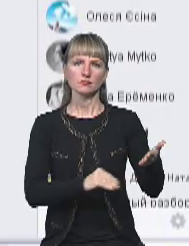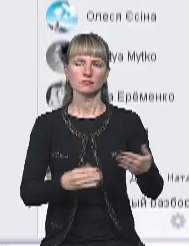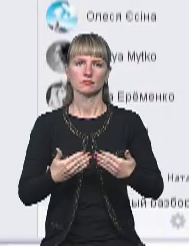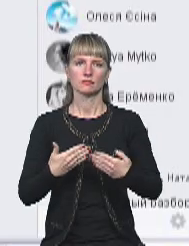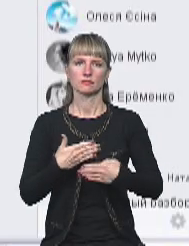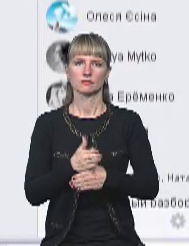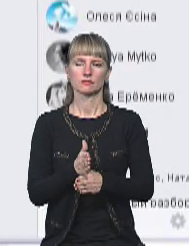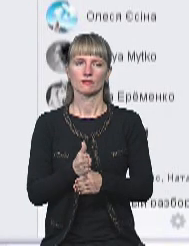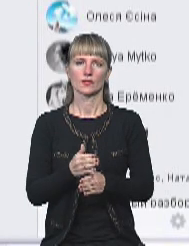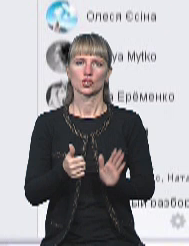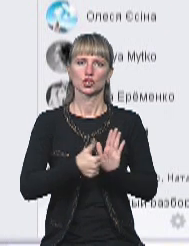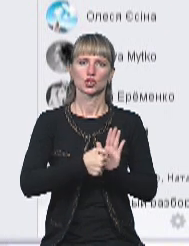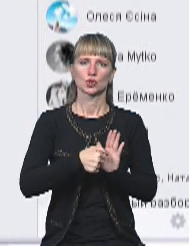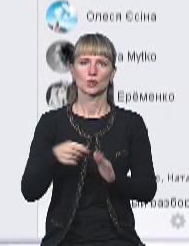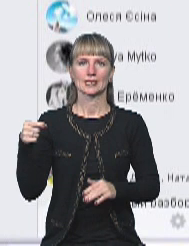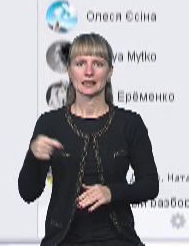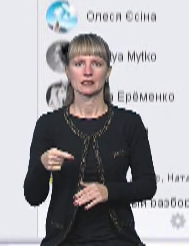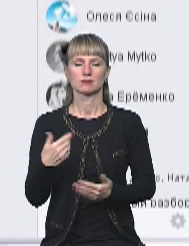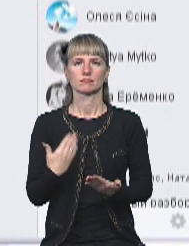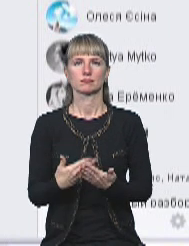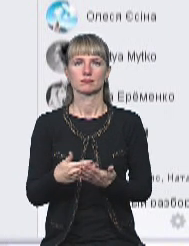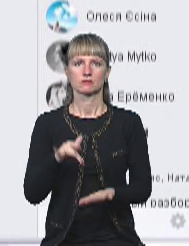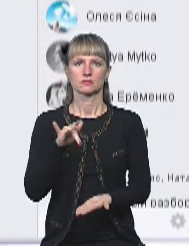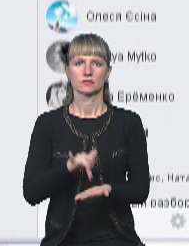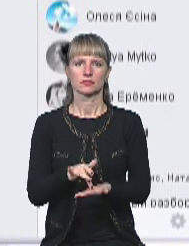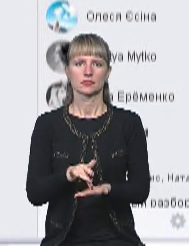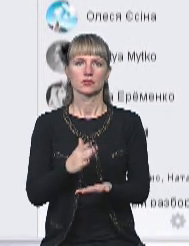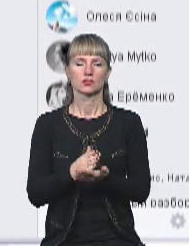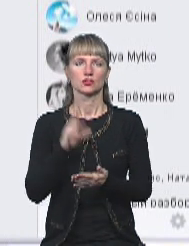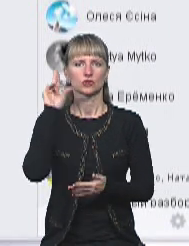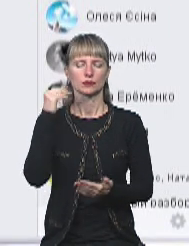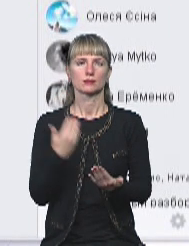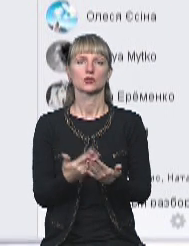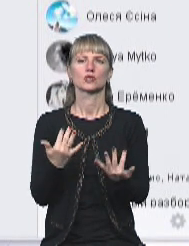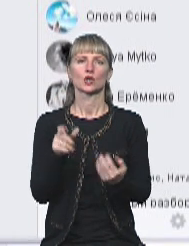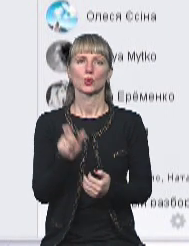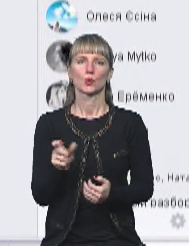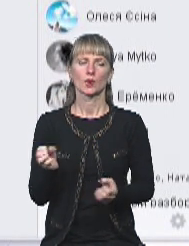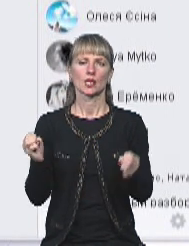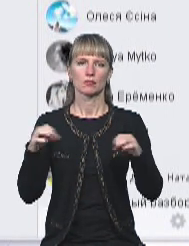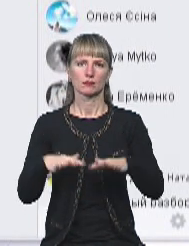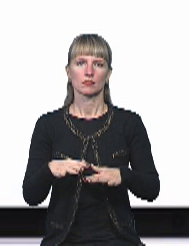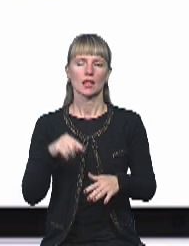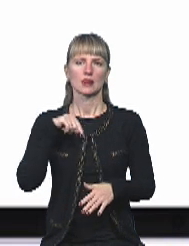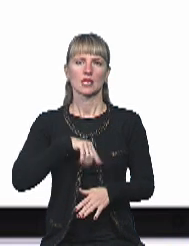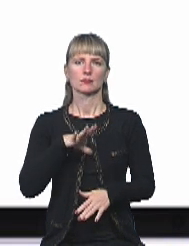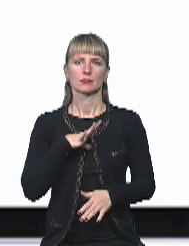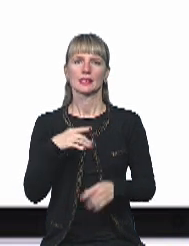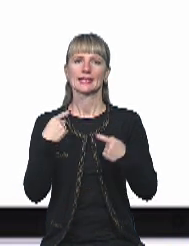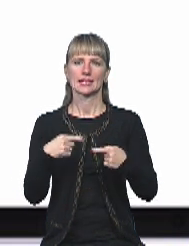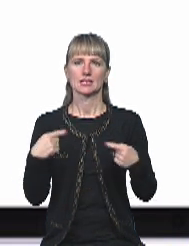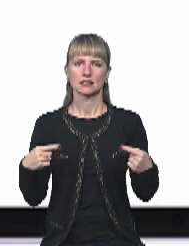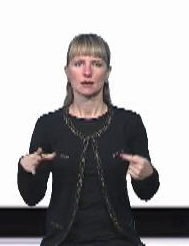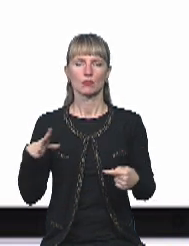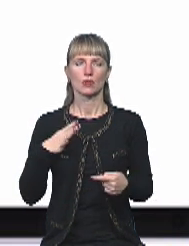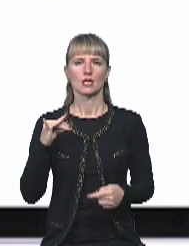або 1000. Десь приблизно посередині є та цифра, скільки людей зібралося. Настрій був різний.